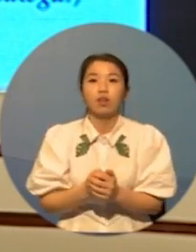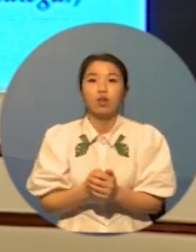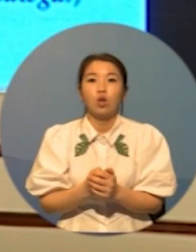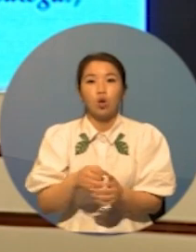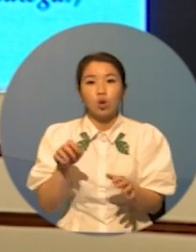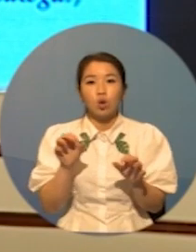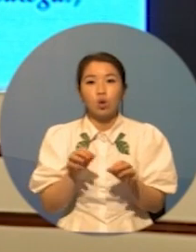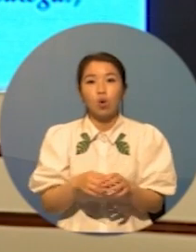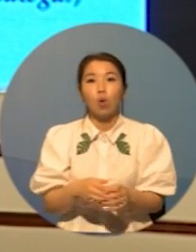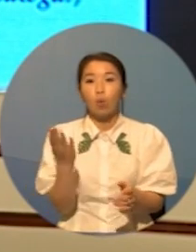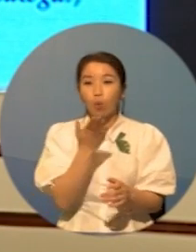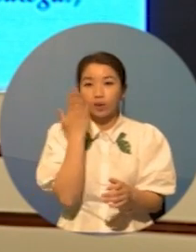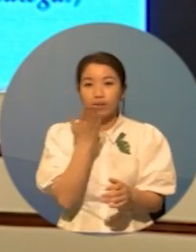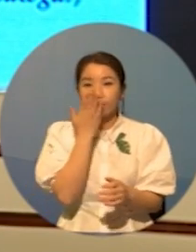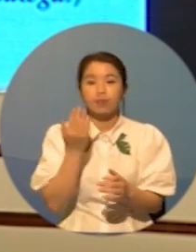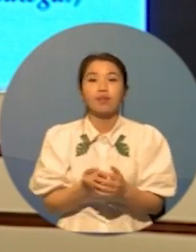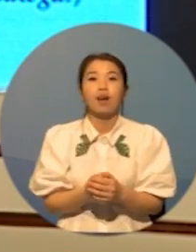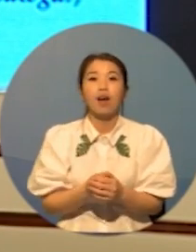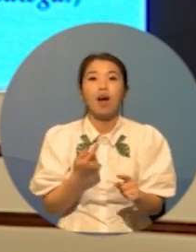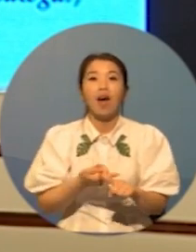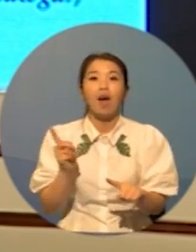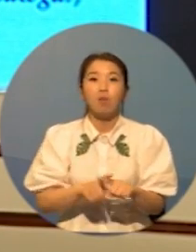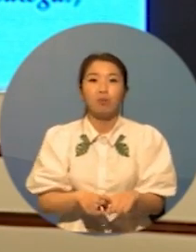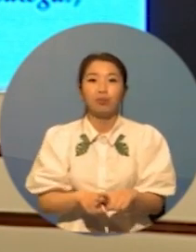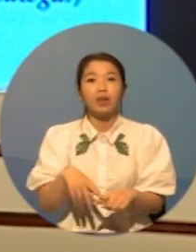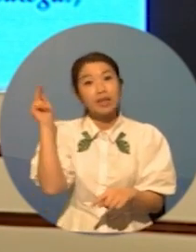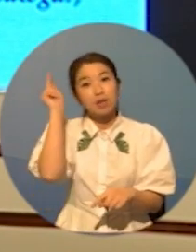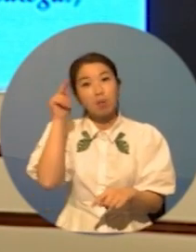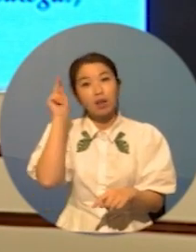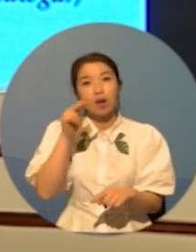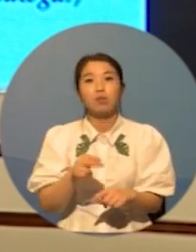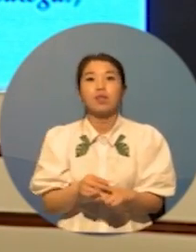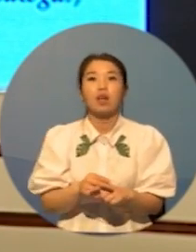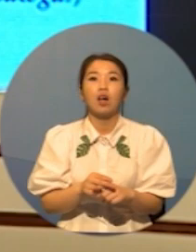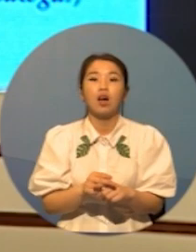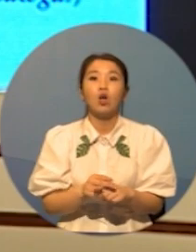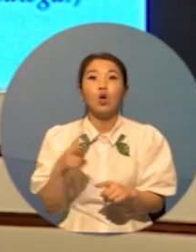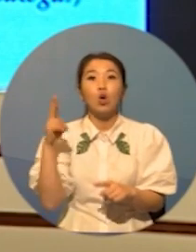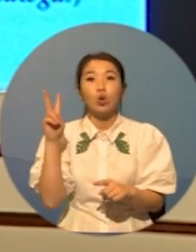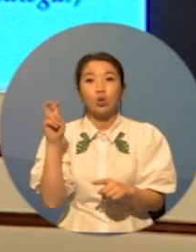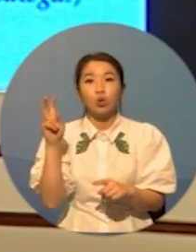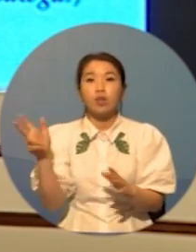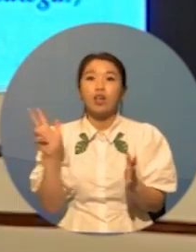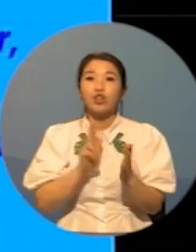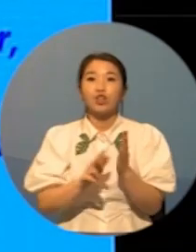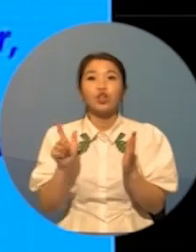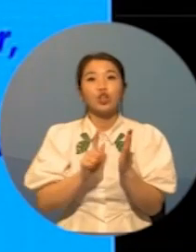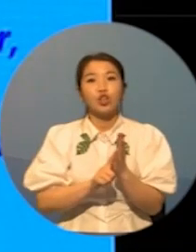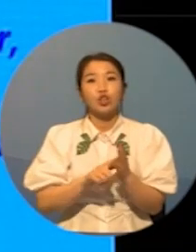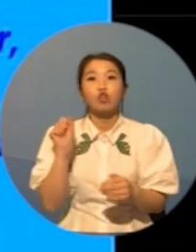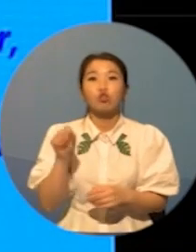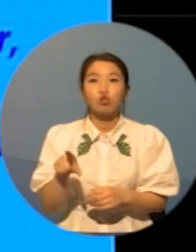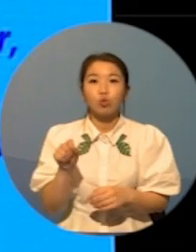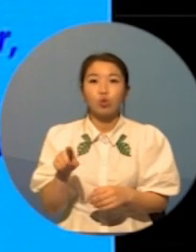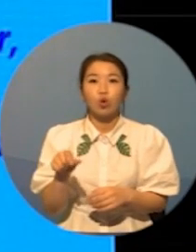түсініп, оқып аласыз, һәм сабақлығыңыздағы 287-ші шынығуды өзінің қағидасы